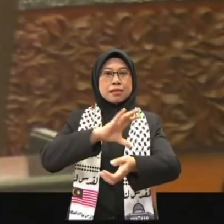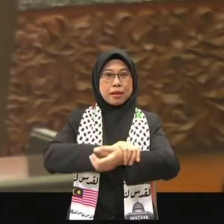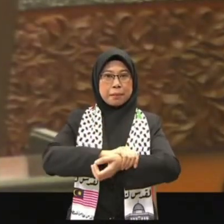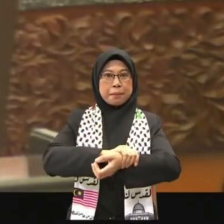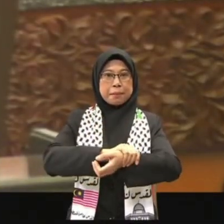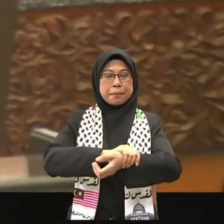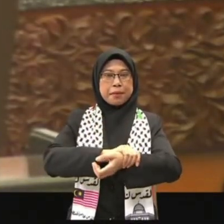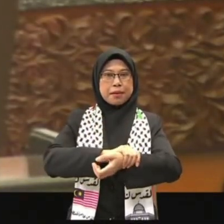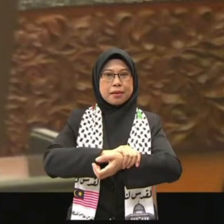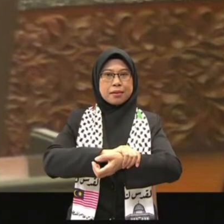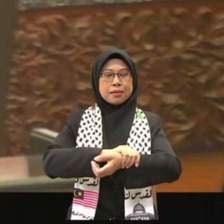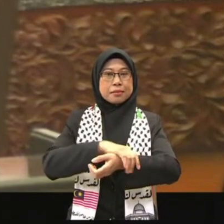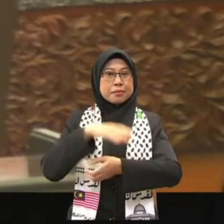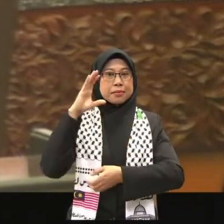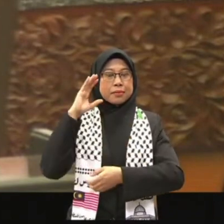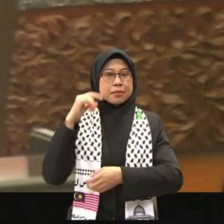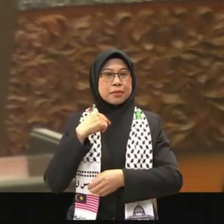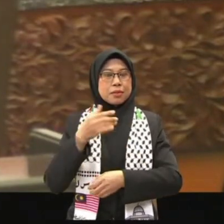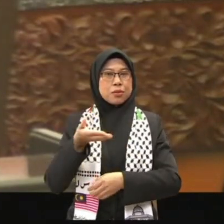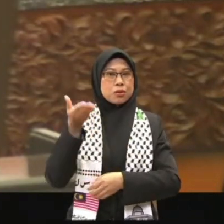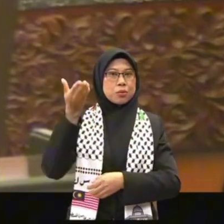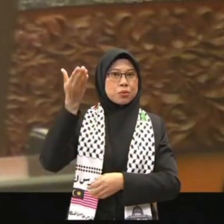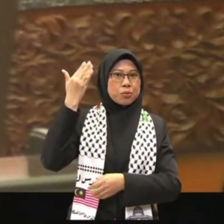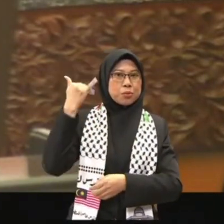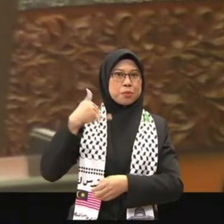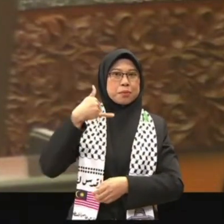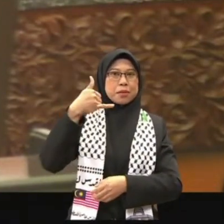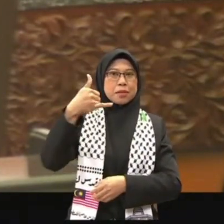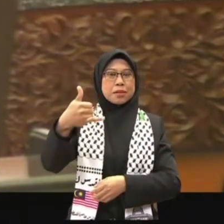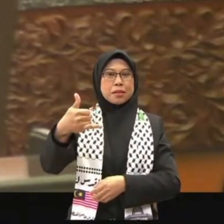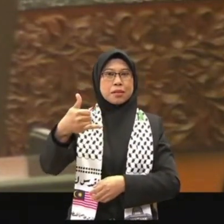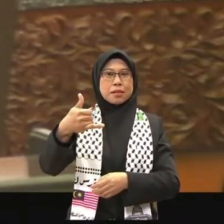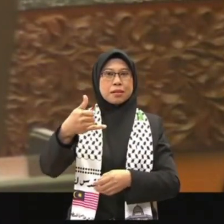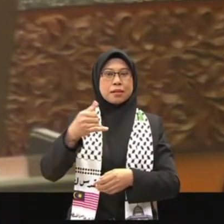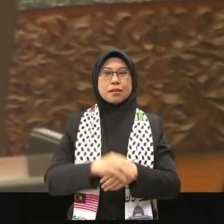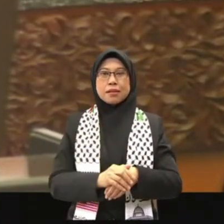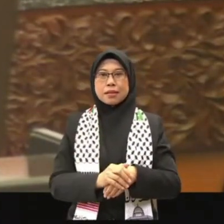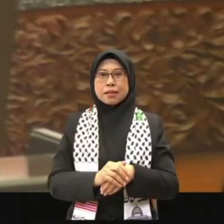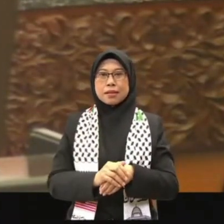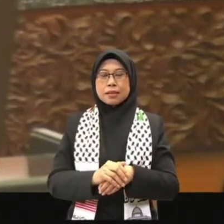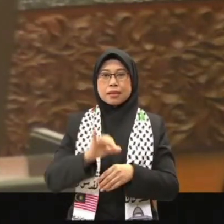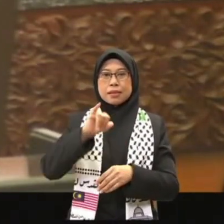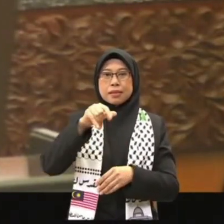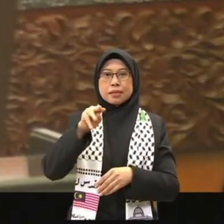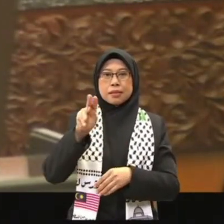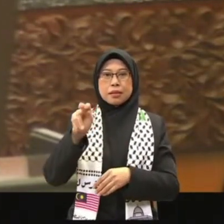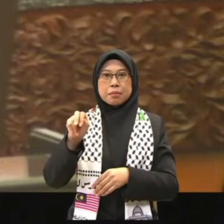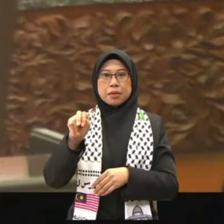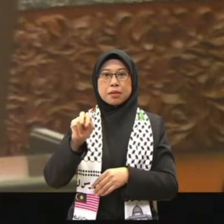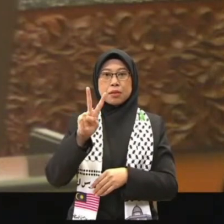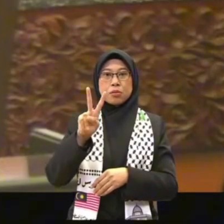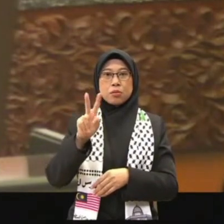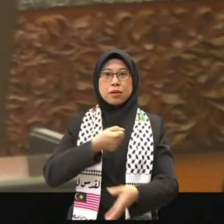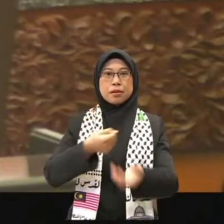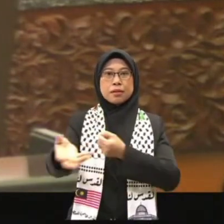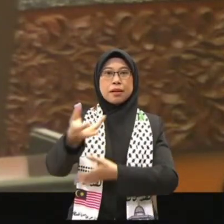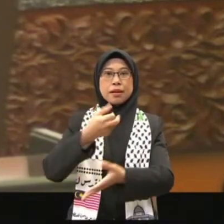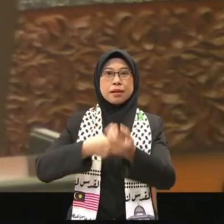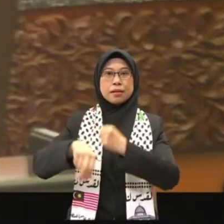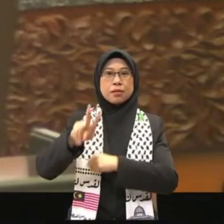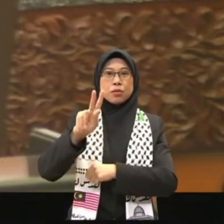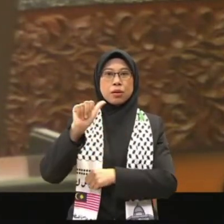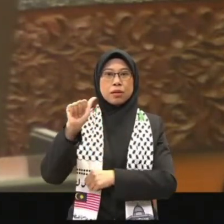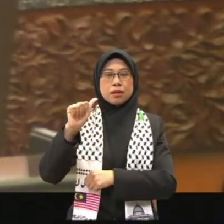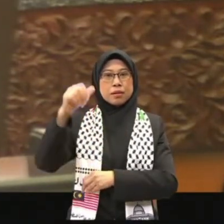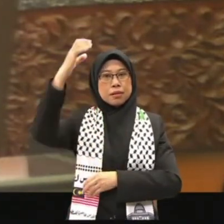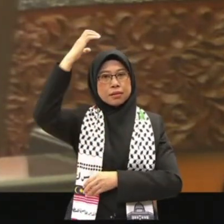dengar, dulu saya pernah pergi jamin dua orang nelayan daripada Kuala Selangor untuk dibawa balik setelah mereka